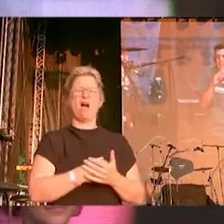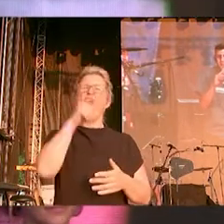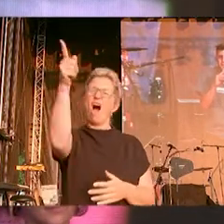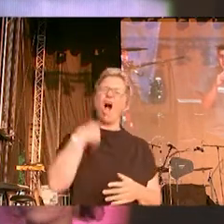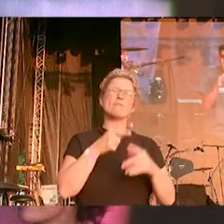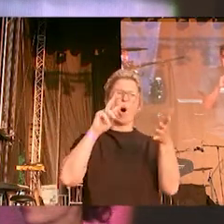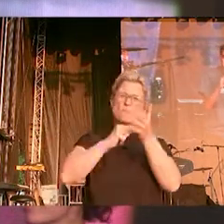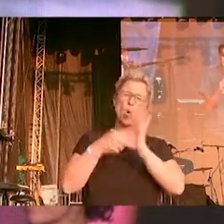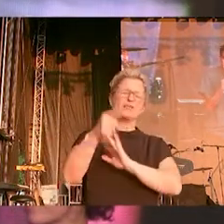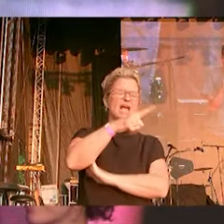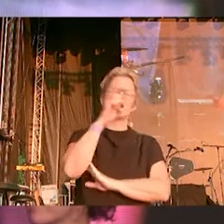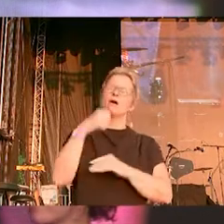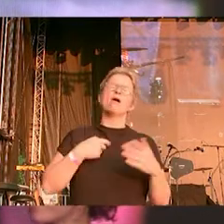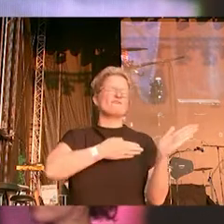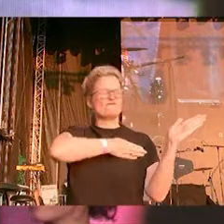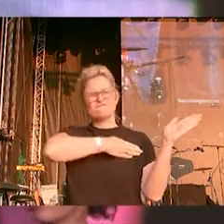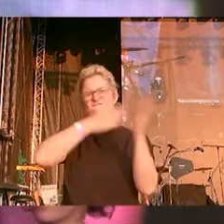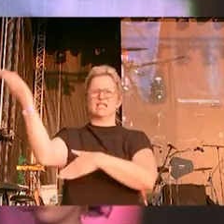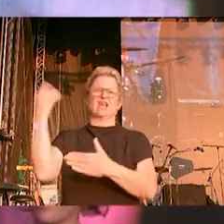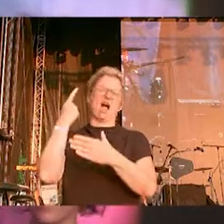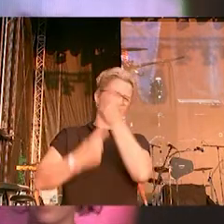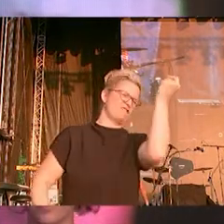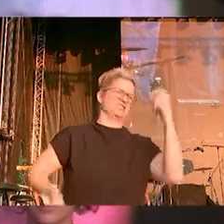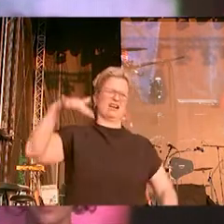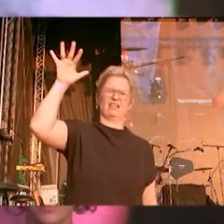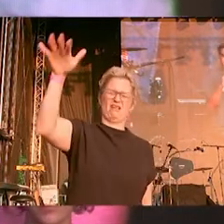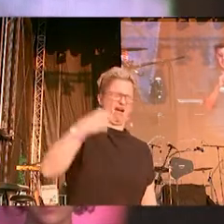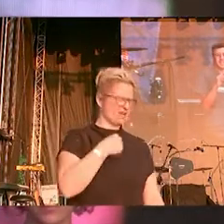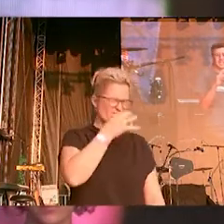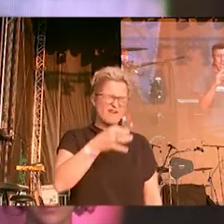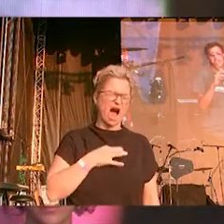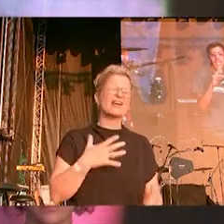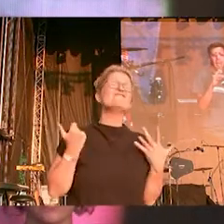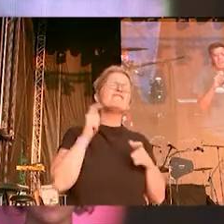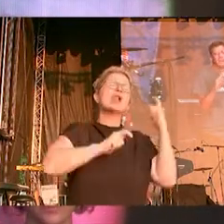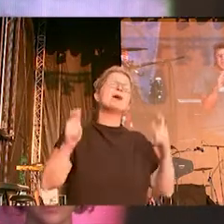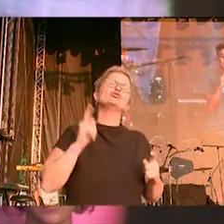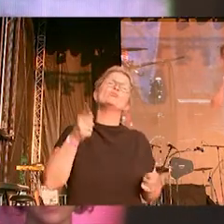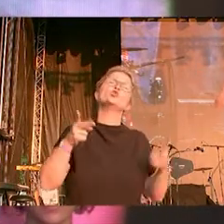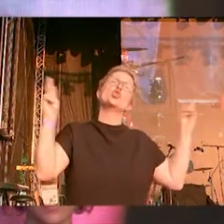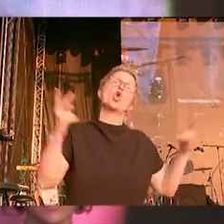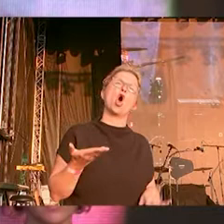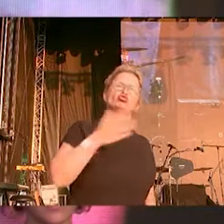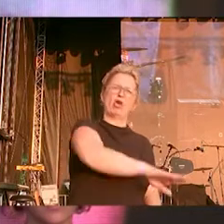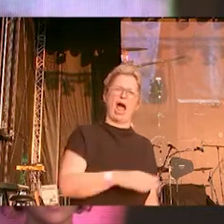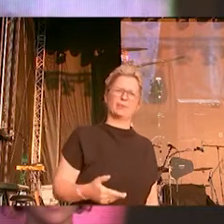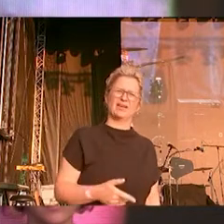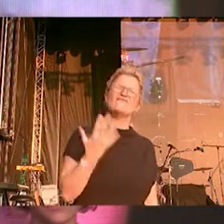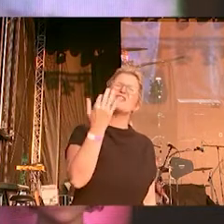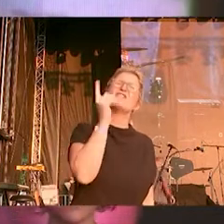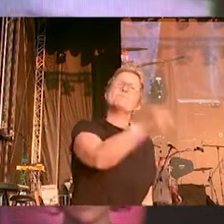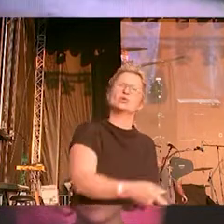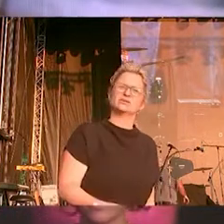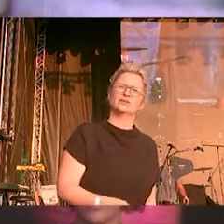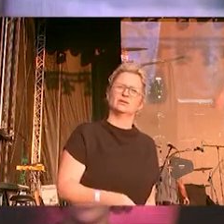im Kampf gegen Rechts. Ich frage mich, wir fragen uns, wie viele Menschen müssen noch sterben, bevor die rechte Gefahr endlich